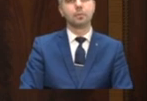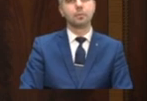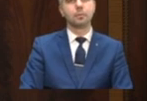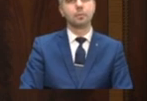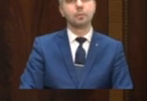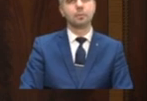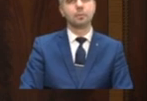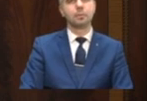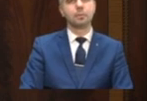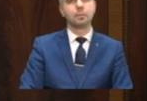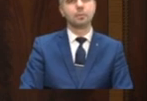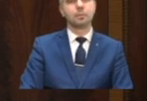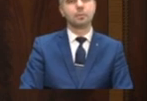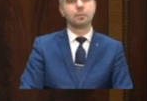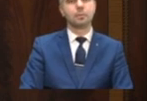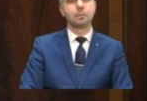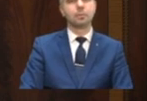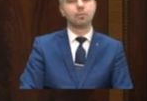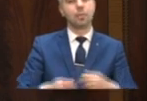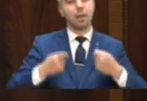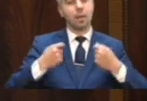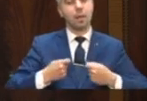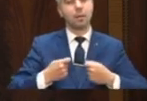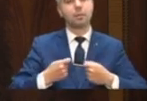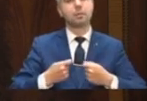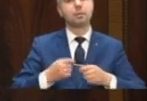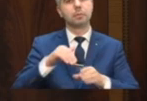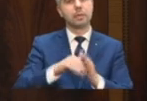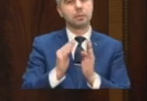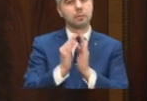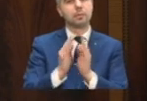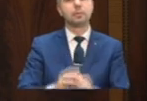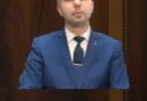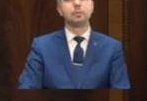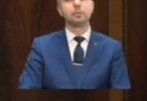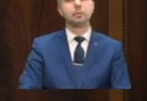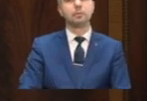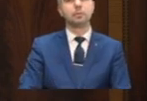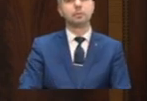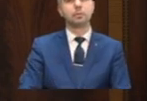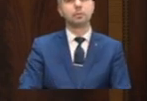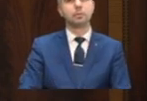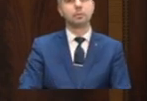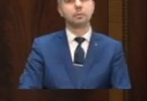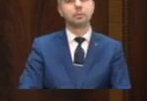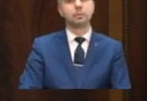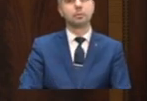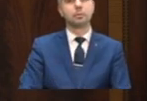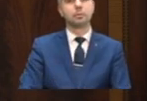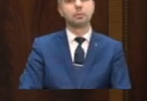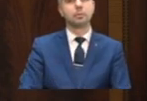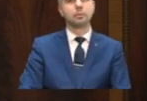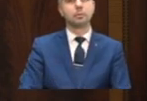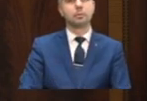تفضل. السيد الرئيس فريق العدالة والتنمية في نقطة نظام. تفضل سيد فريق العدالة والتنمية في